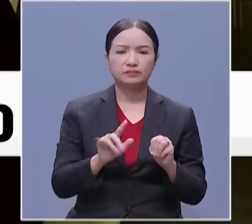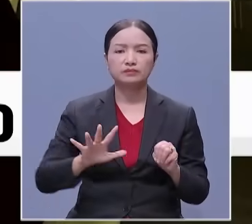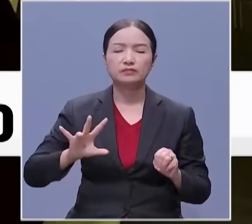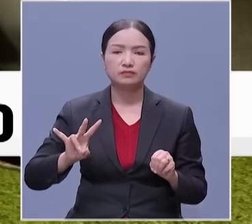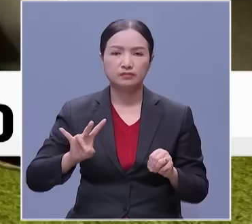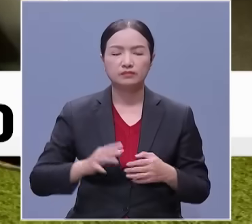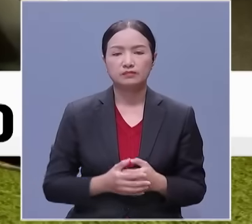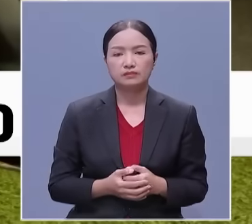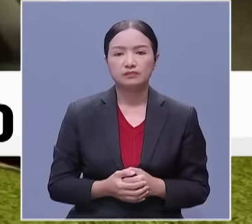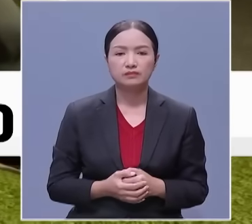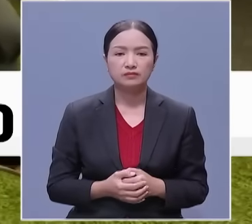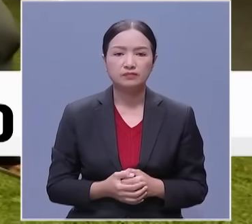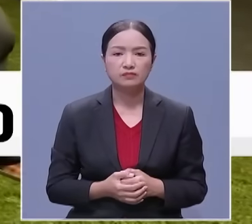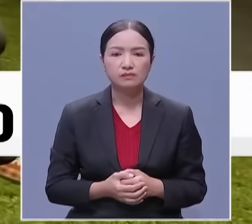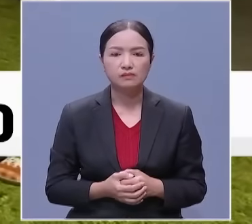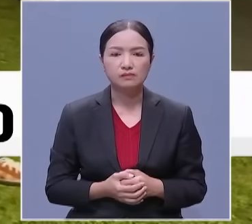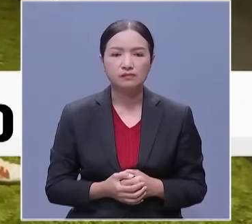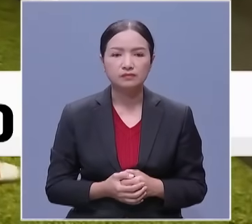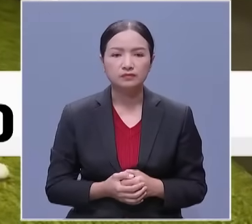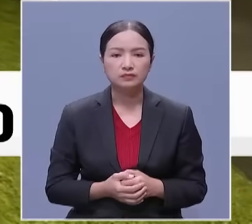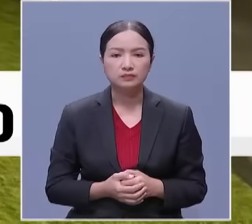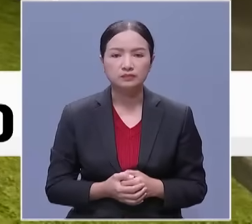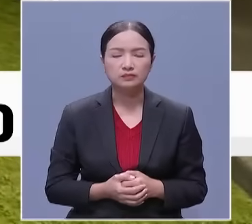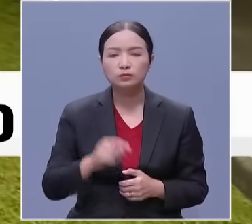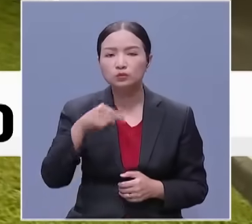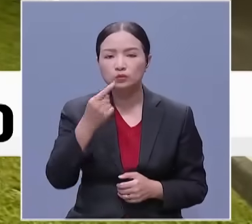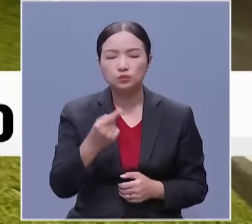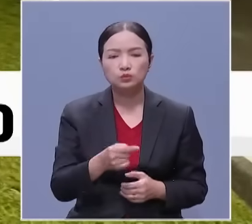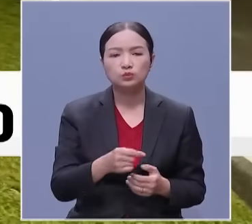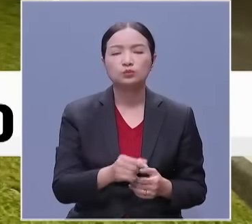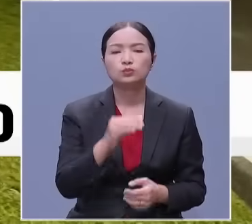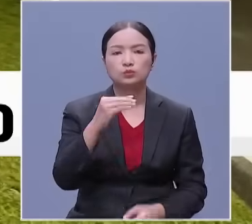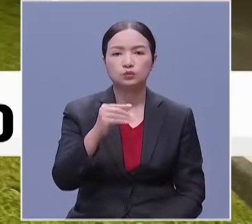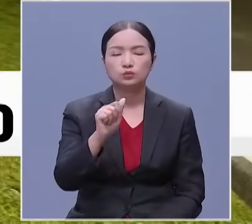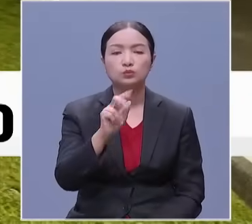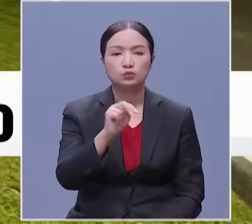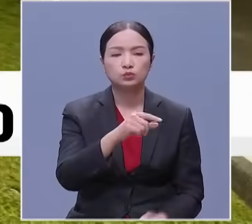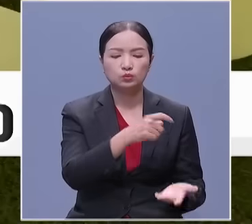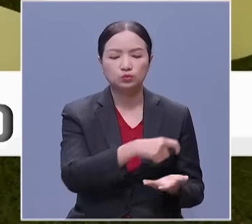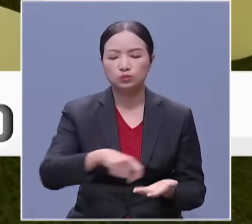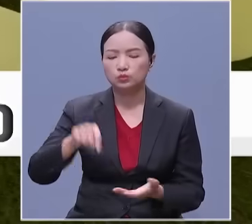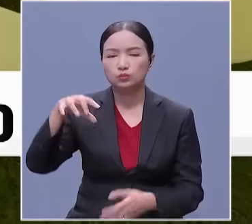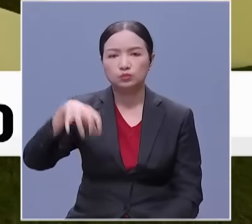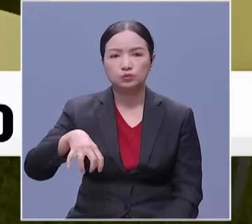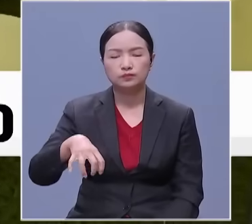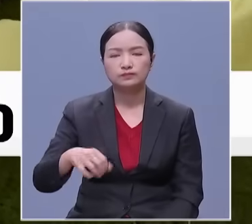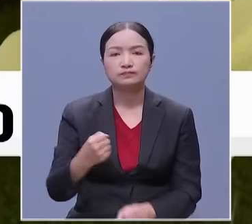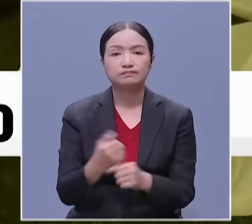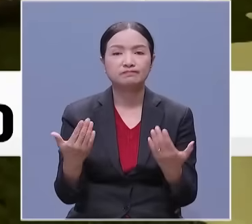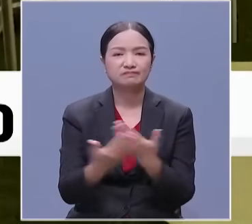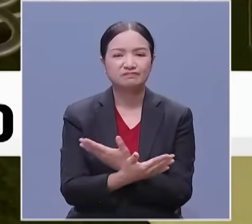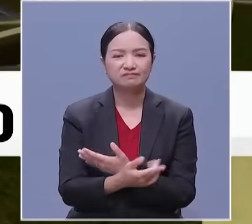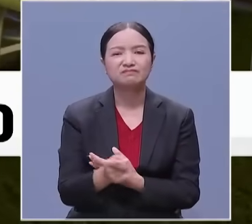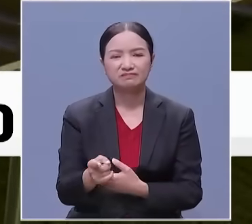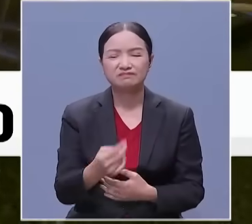ท่านเห็นหรือเปล่าหรือยังไงนะคะพร้อมกับพูดถึงการโอนคดีกำนันนกให้กองปราบทำแทนทนายเดชาบอกนี่คือภ